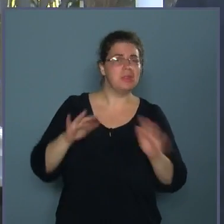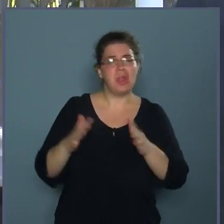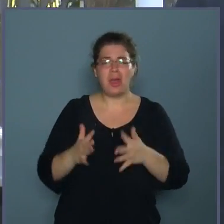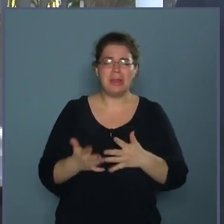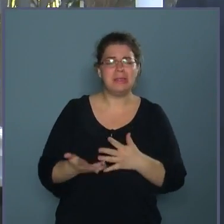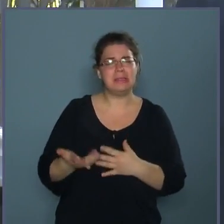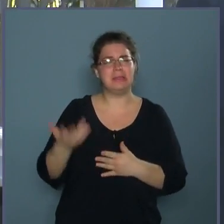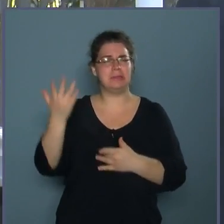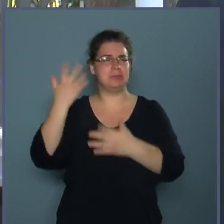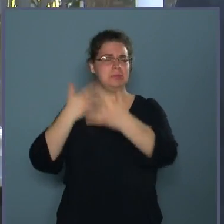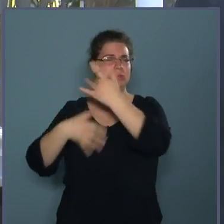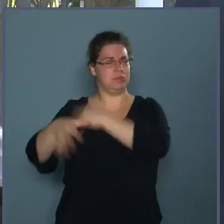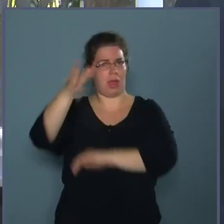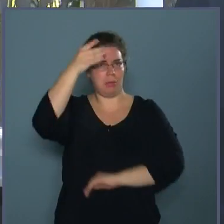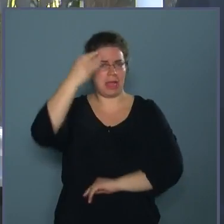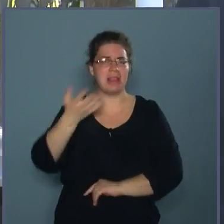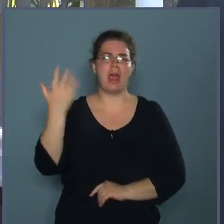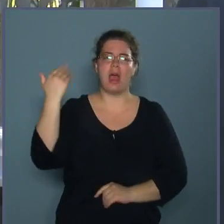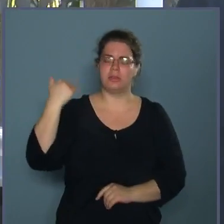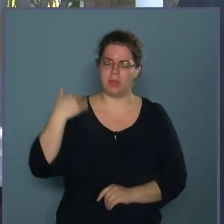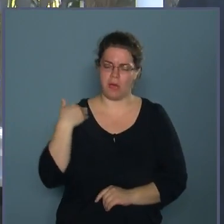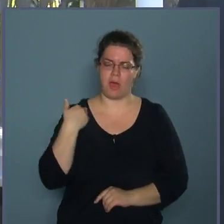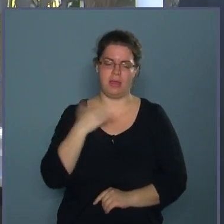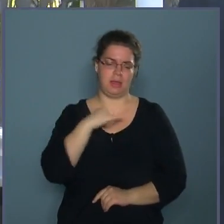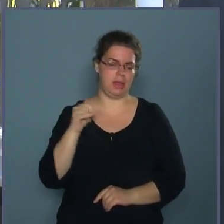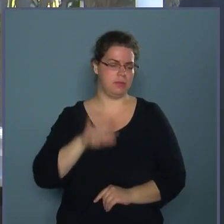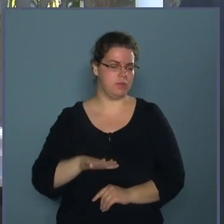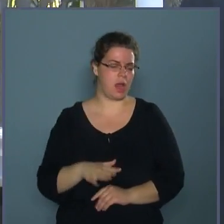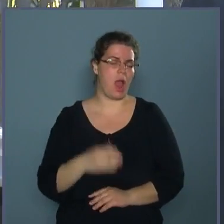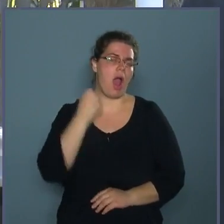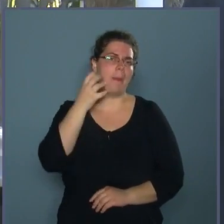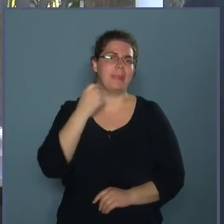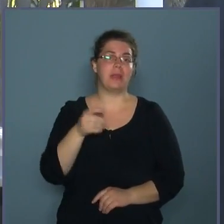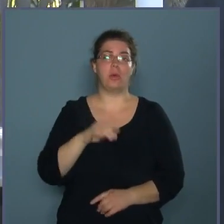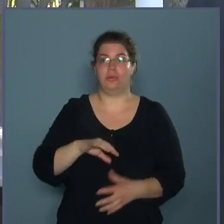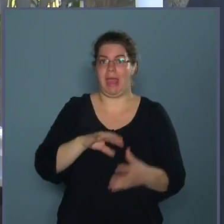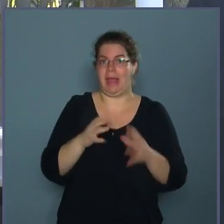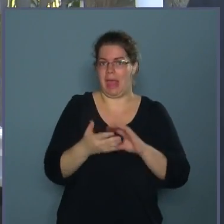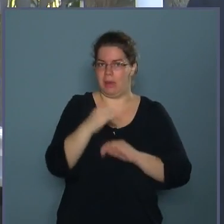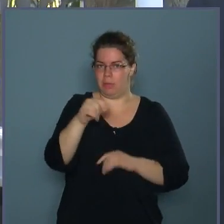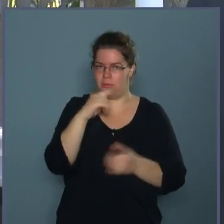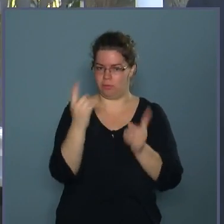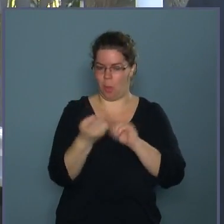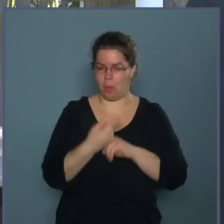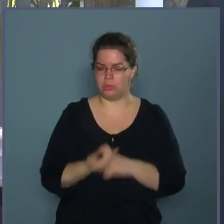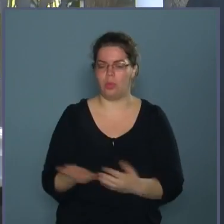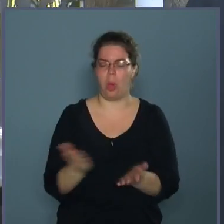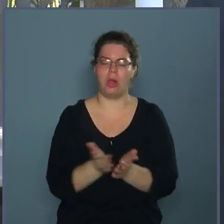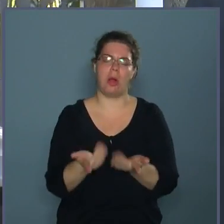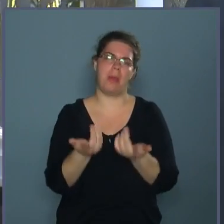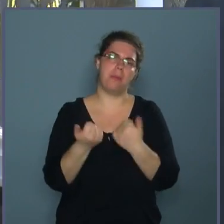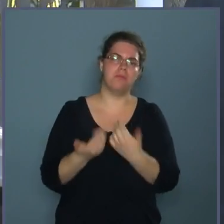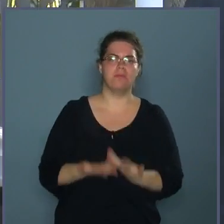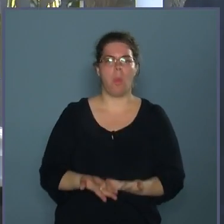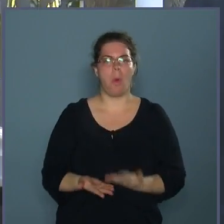árt visszaemlékeztetnem a tavalyi esztendőre, amikor a kerekéforduló alkalmával kiemelt